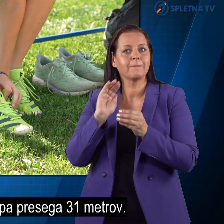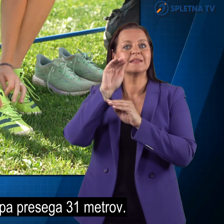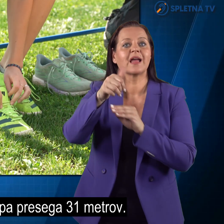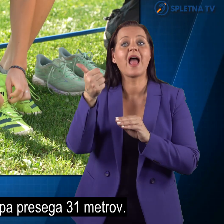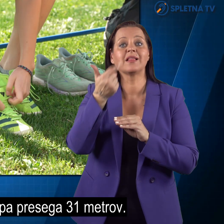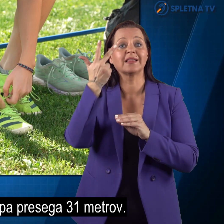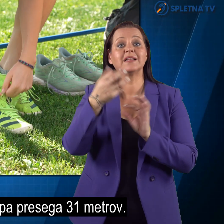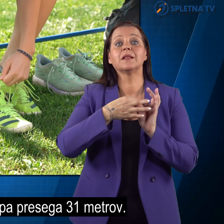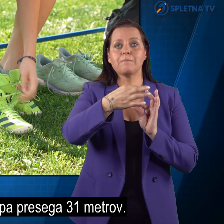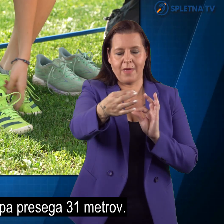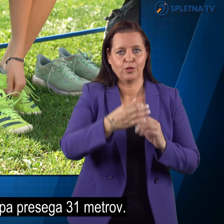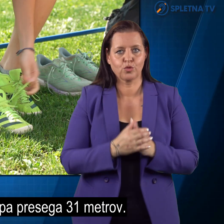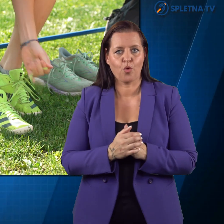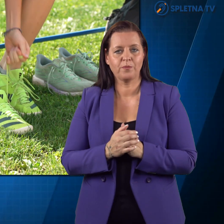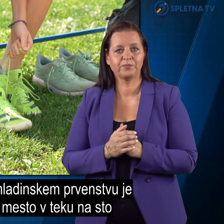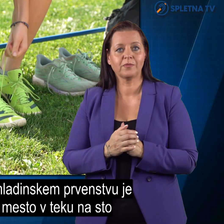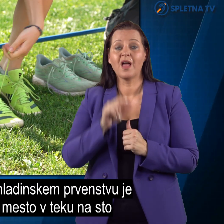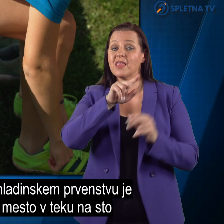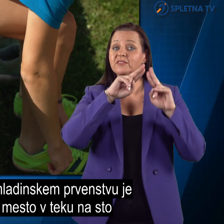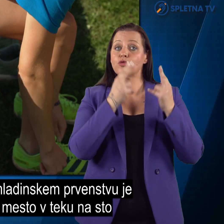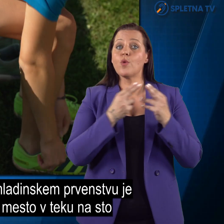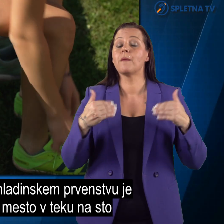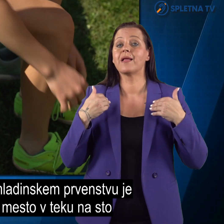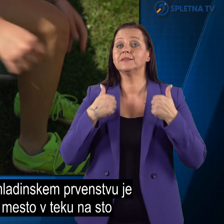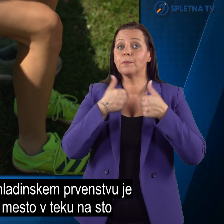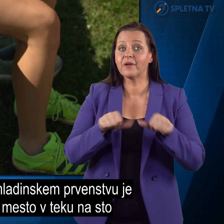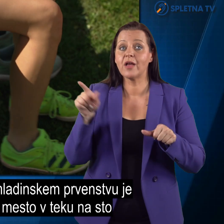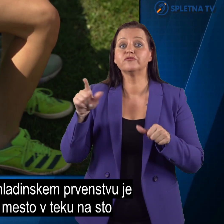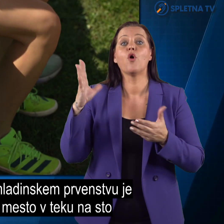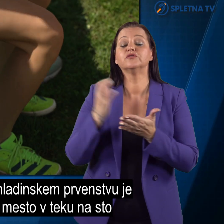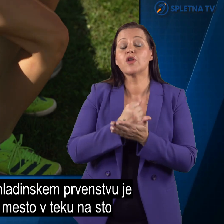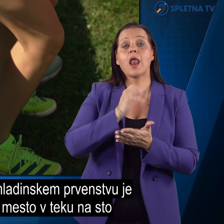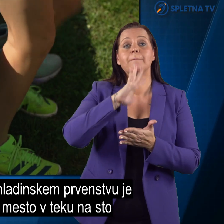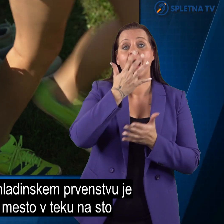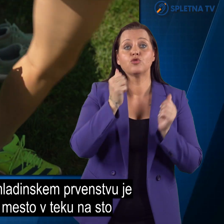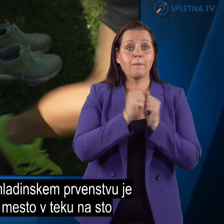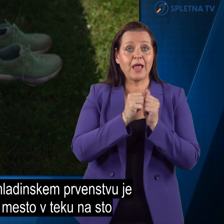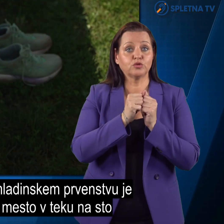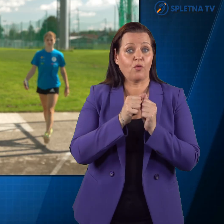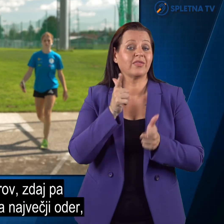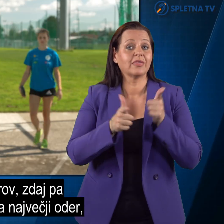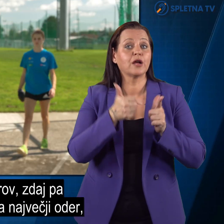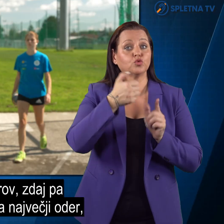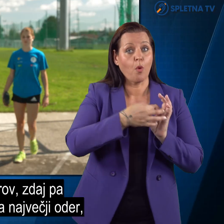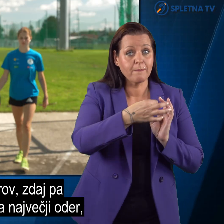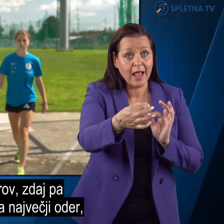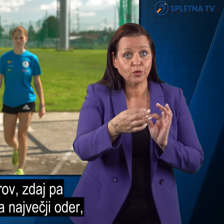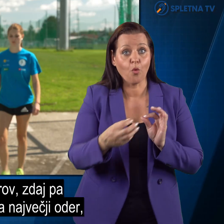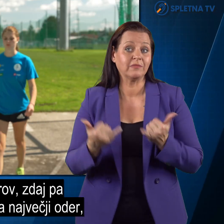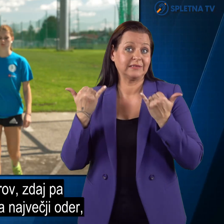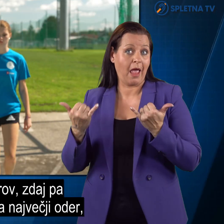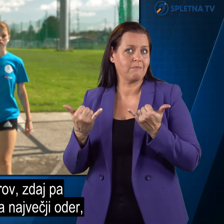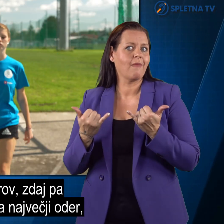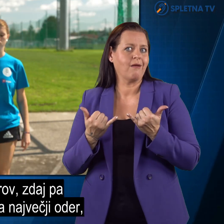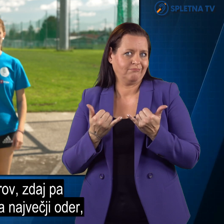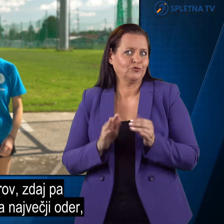31 metrov. Na svetovnem mladinskem prvenstvu je osvojila 5. mesto v teku na 100 metrov, zdaj pa